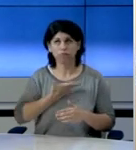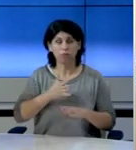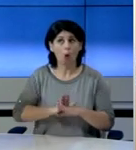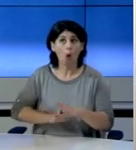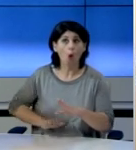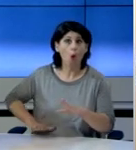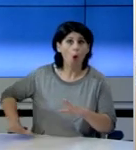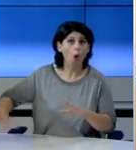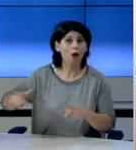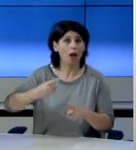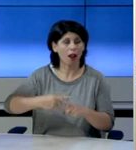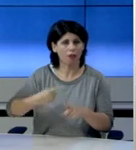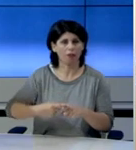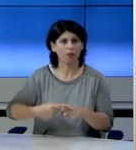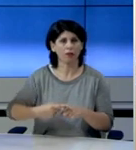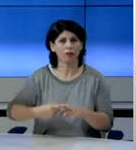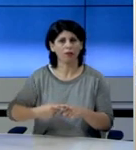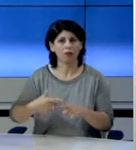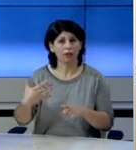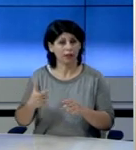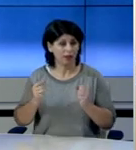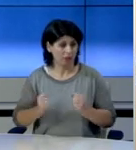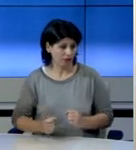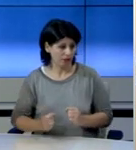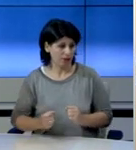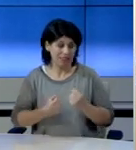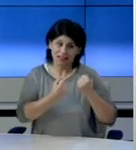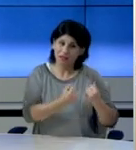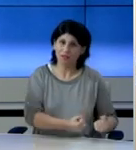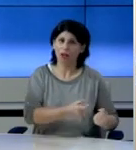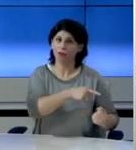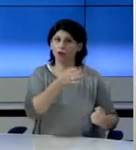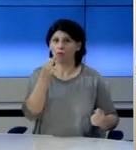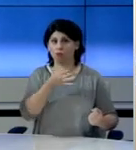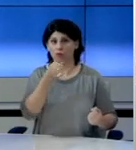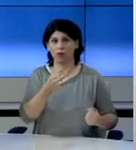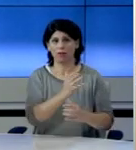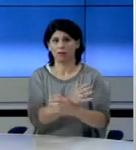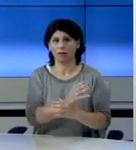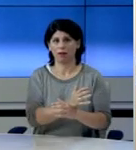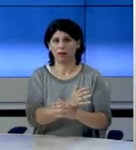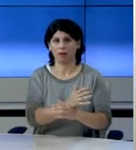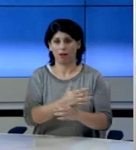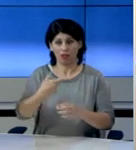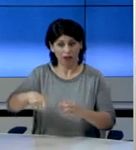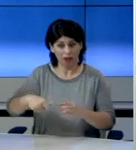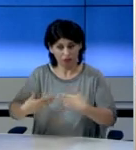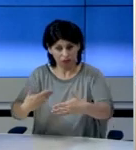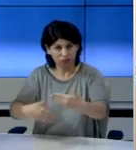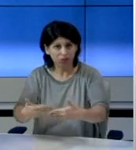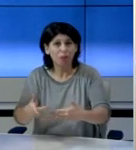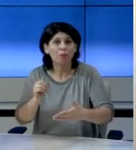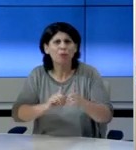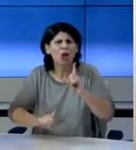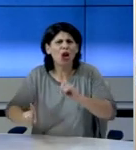Πανελλήνιο και να παίρνει θέση εναντίον της αγόρευσης της εισαγγελέως εν θερμό, ενώ η δίκη είναι σε εξέλιξη? Ποιος